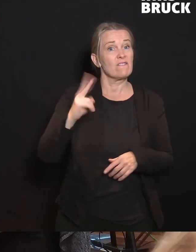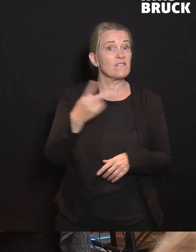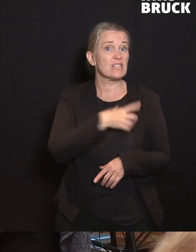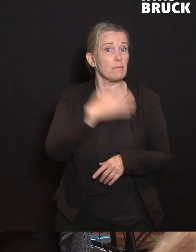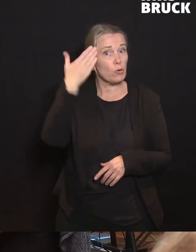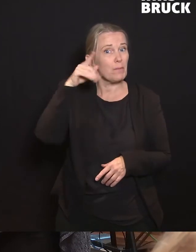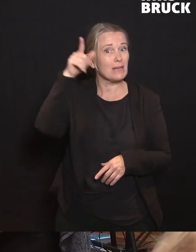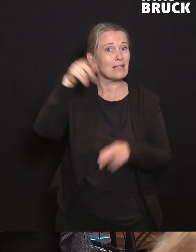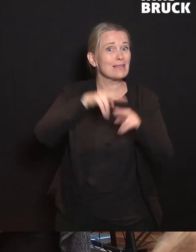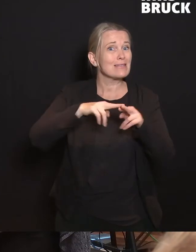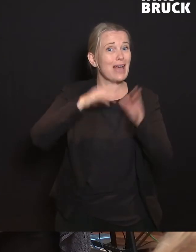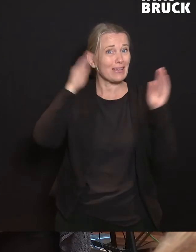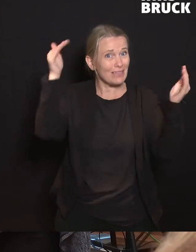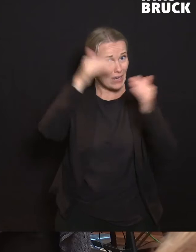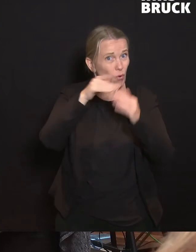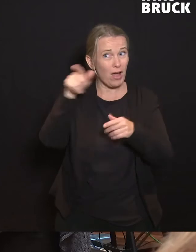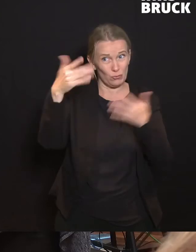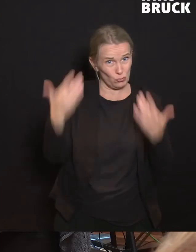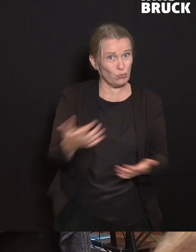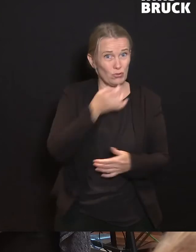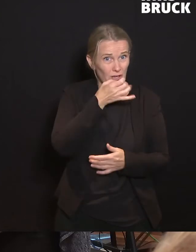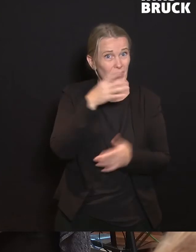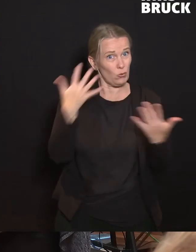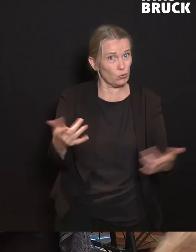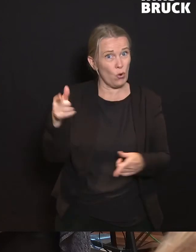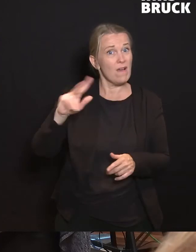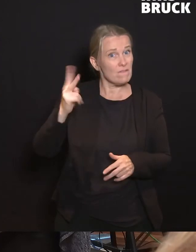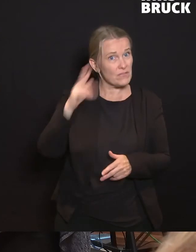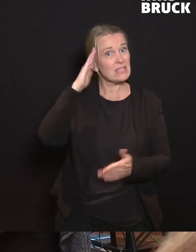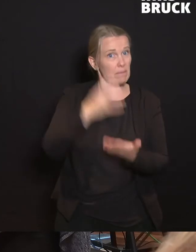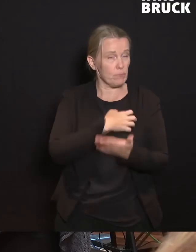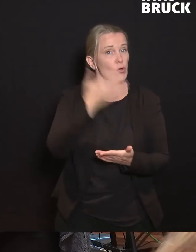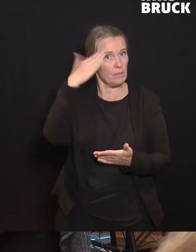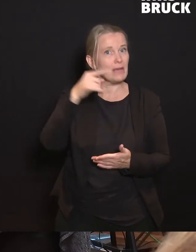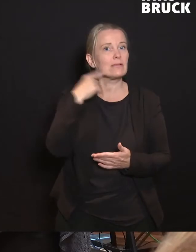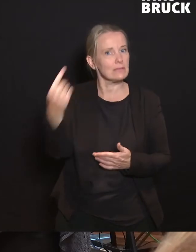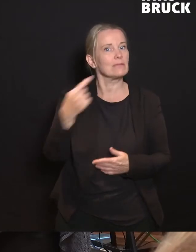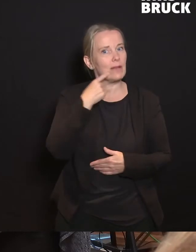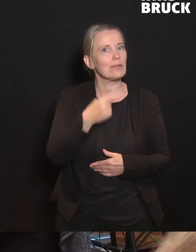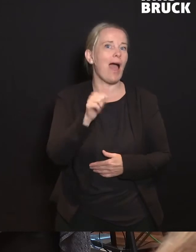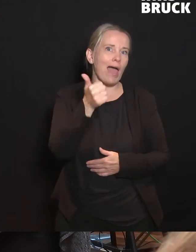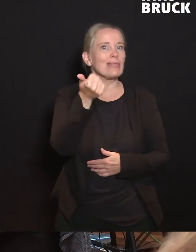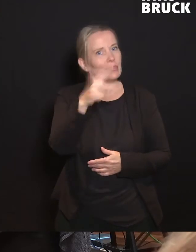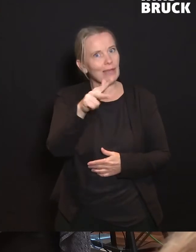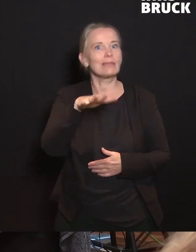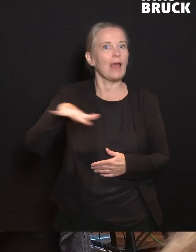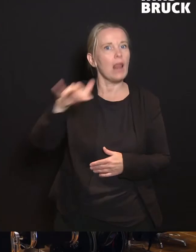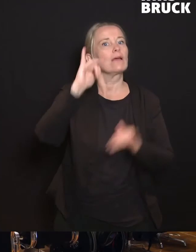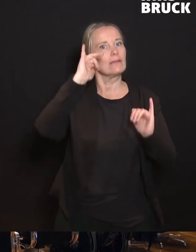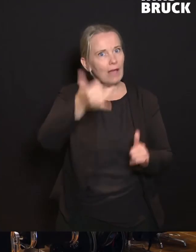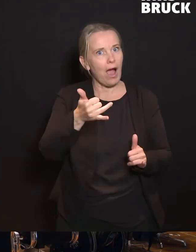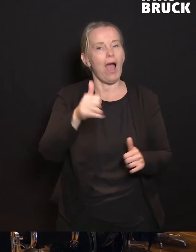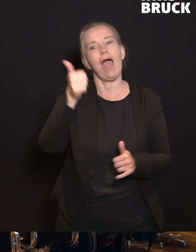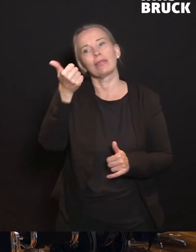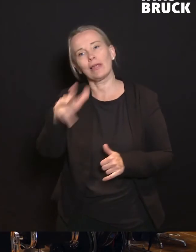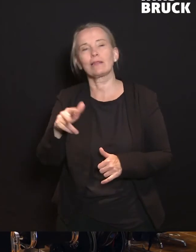St. Nikolaus. Ich habe das genauso wie skizziert von der Frau Vizebürgermeisterin wahrgenommen. Es sind ein Drittel ungefähr dort dafür. Es sind ein Drittel, die